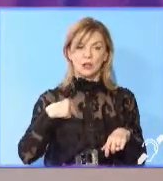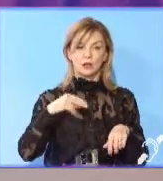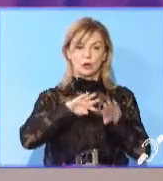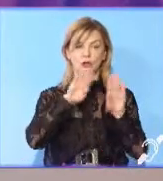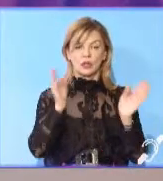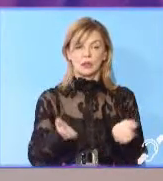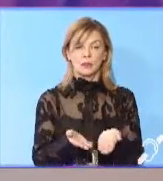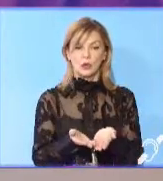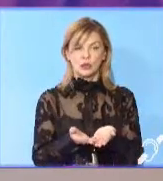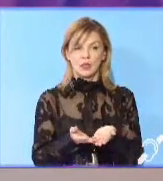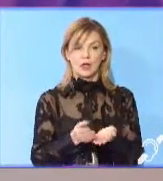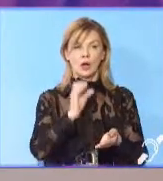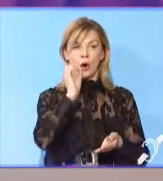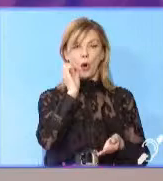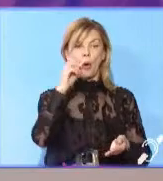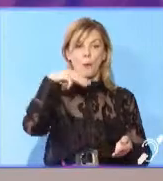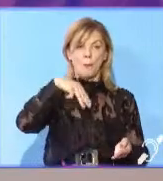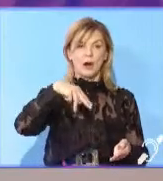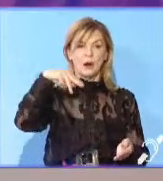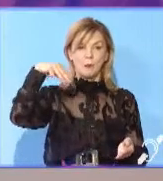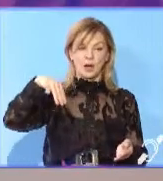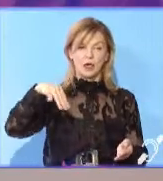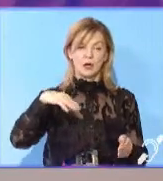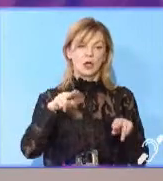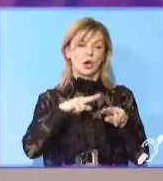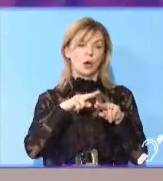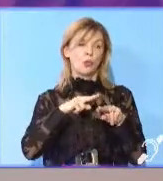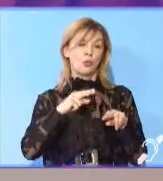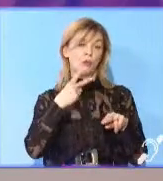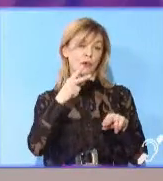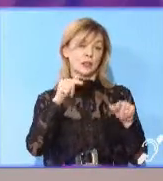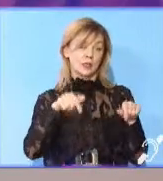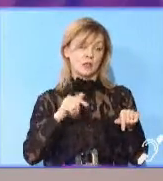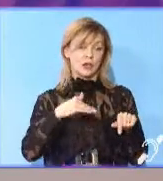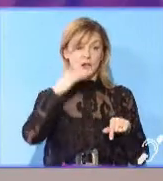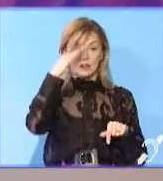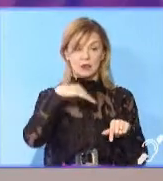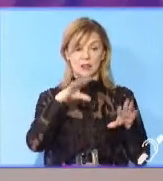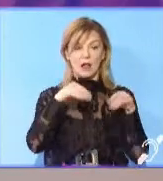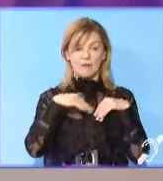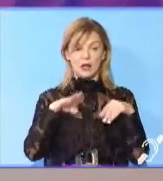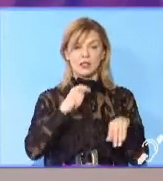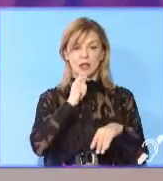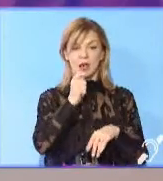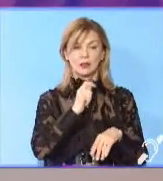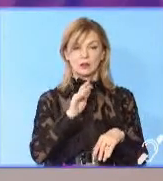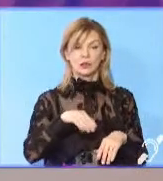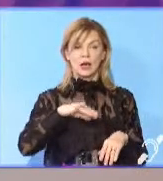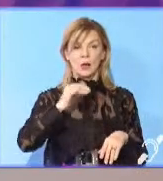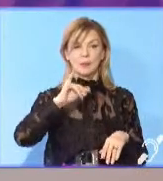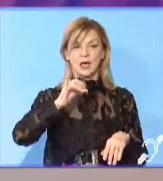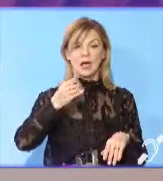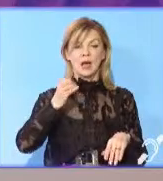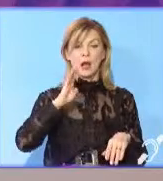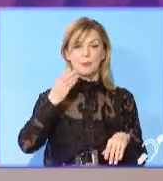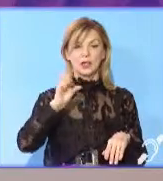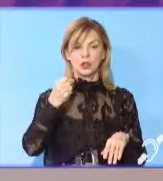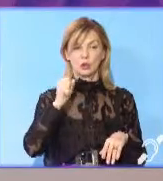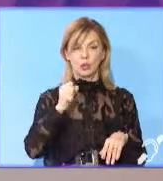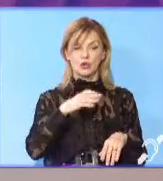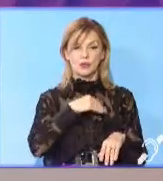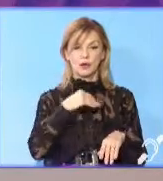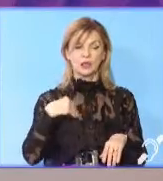Organizația Meteorologică Mondială. Cum văd meteorologii această zi, aflați din rubrica Interviul Zilei de la Mihaela